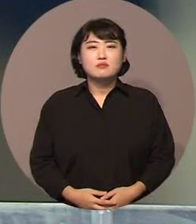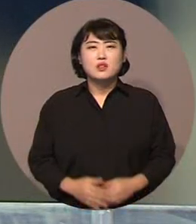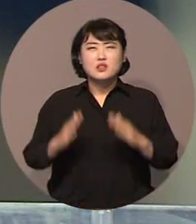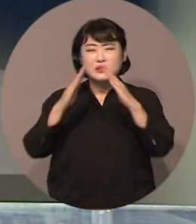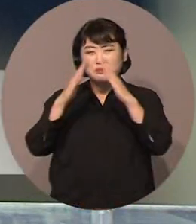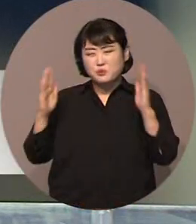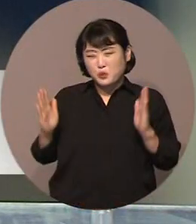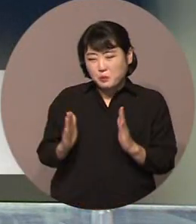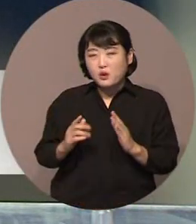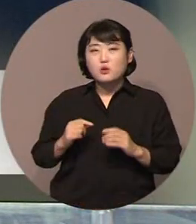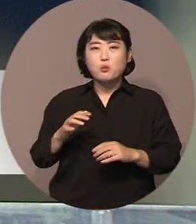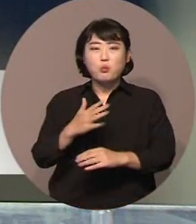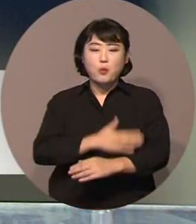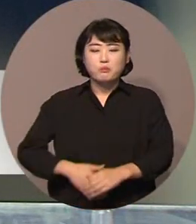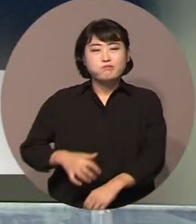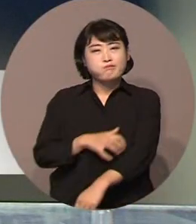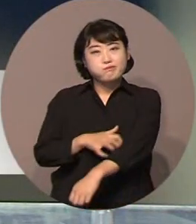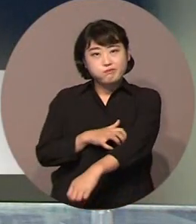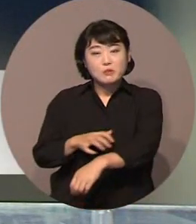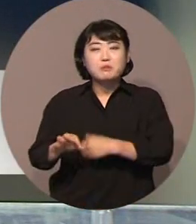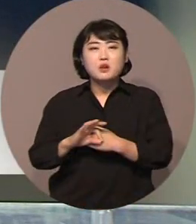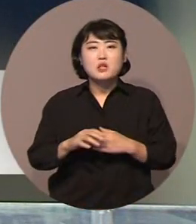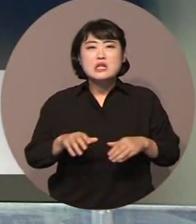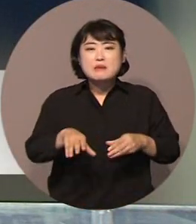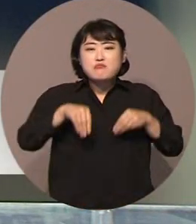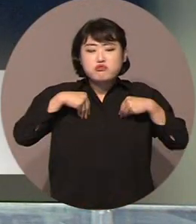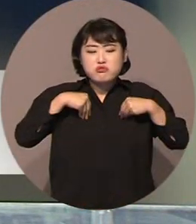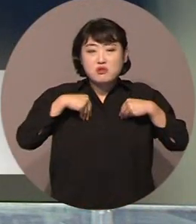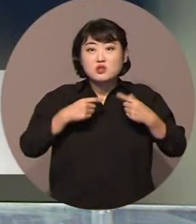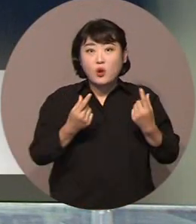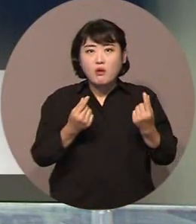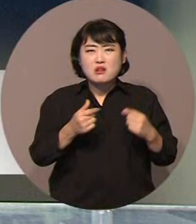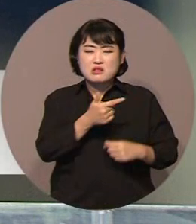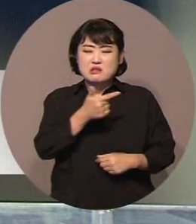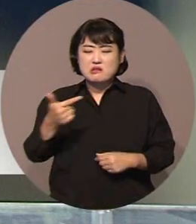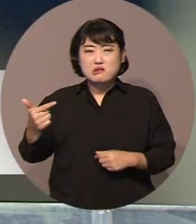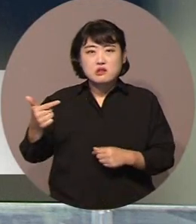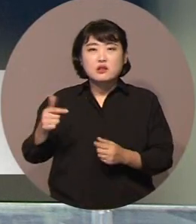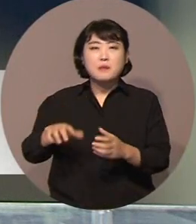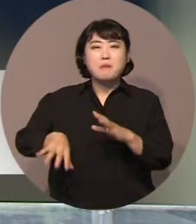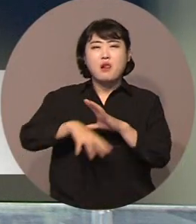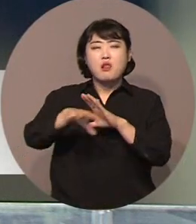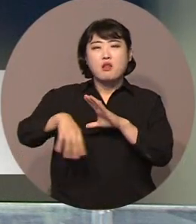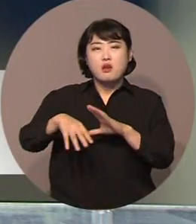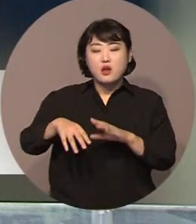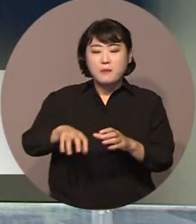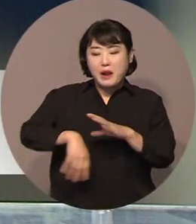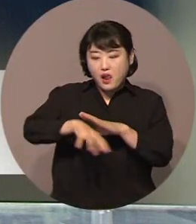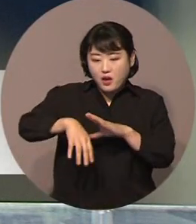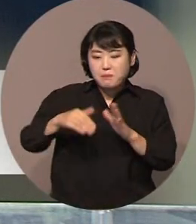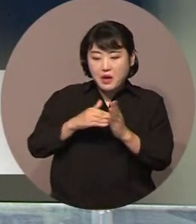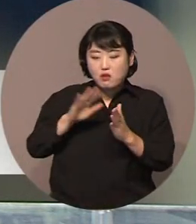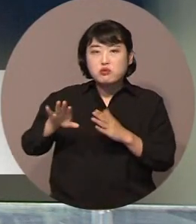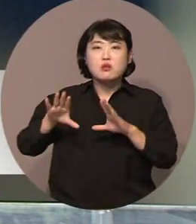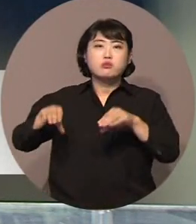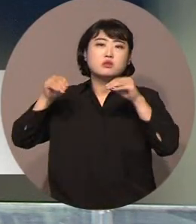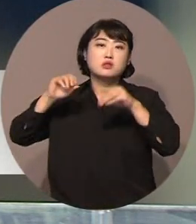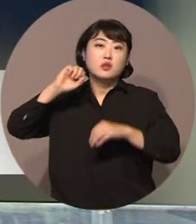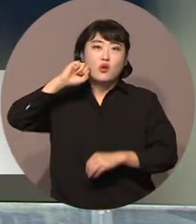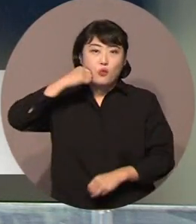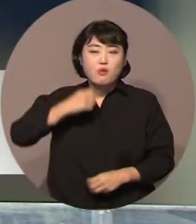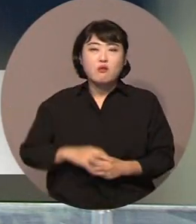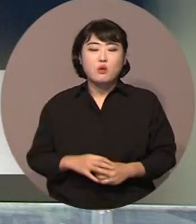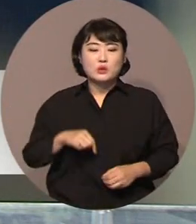집이 비좁거나 몸이 불편한 경우 이불과 같은 대형 빨래를 세탁하고 건조하기가 쉽지 않습니다. 혼자